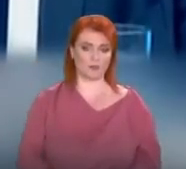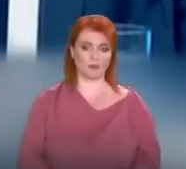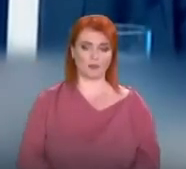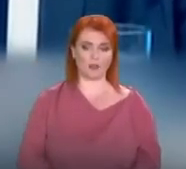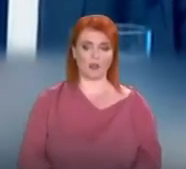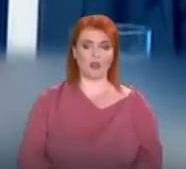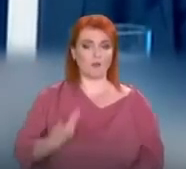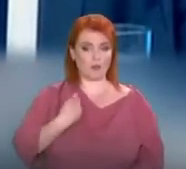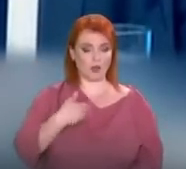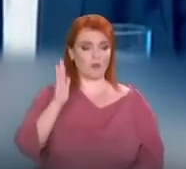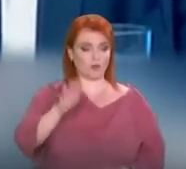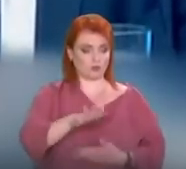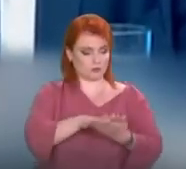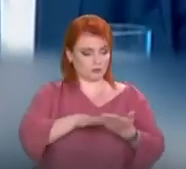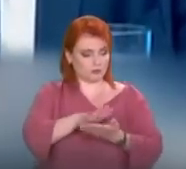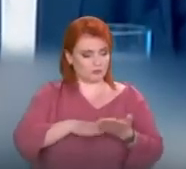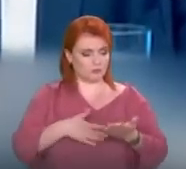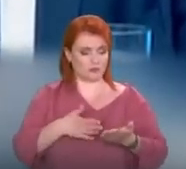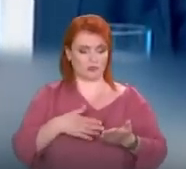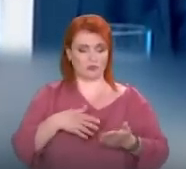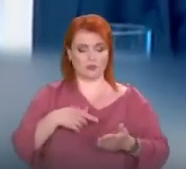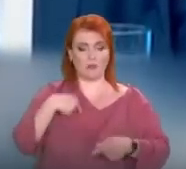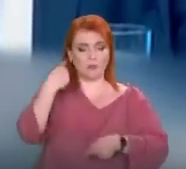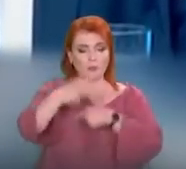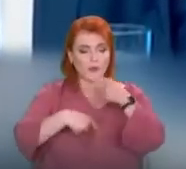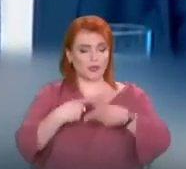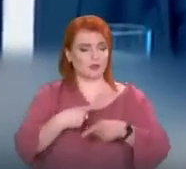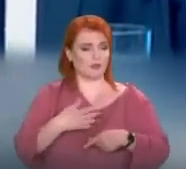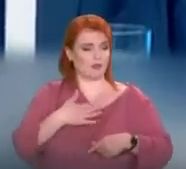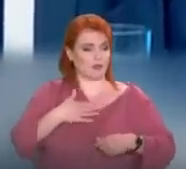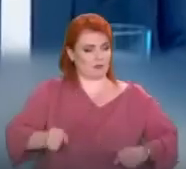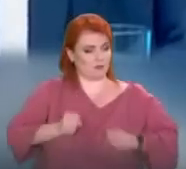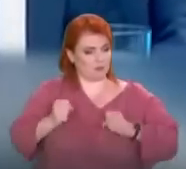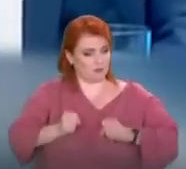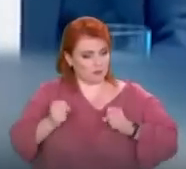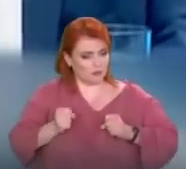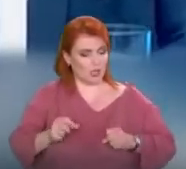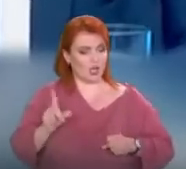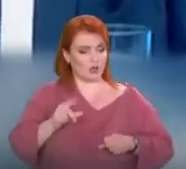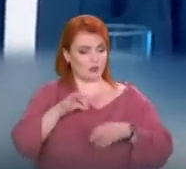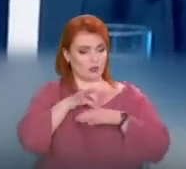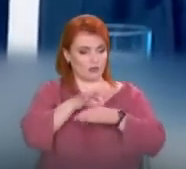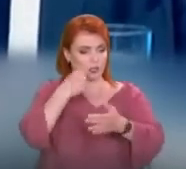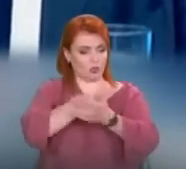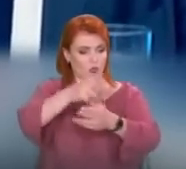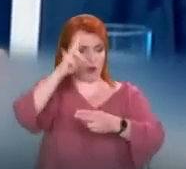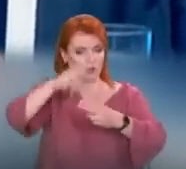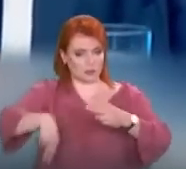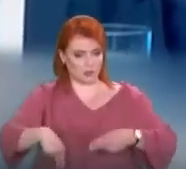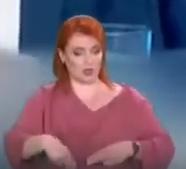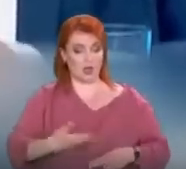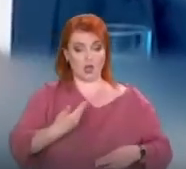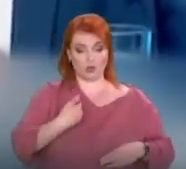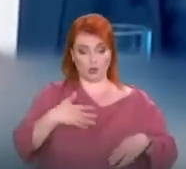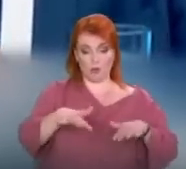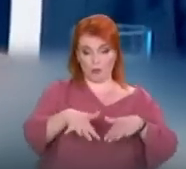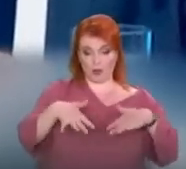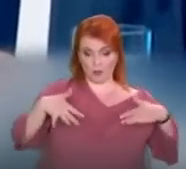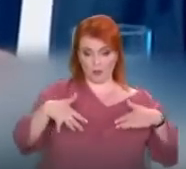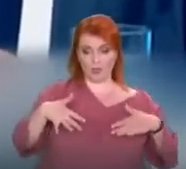Vom continua prin toate acțiunile noastre pentru a duce la bun sfârșit. Noi în Parlament am îndeplinit deja, ca zic,